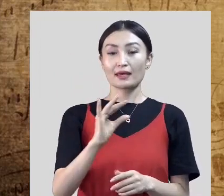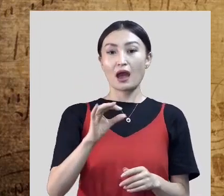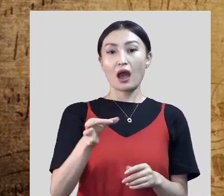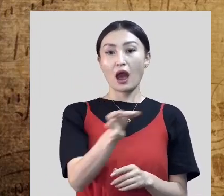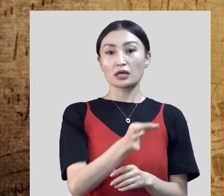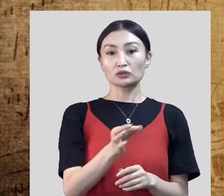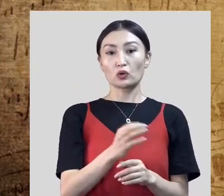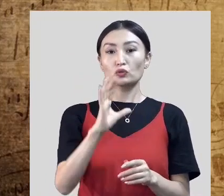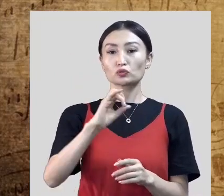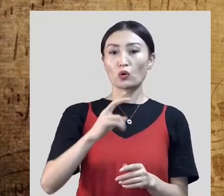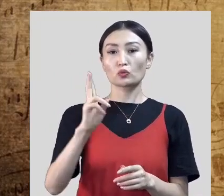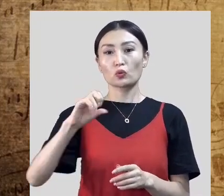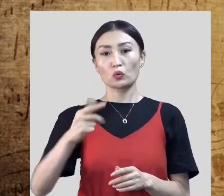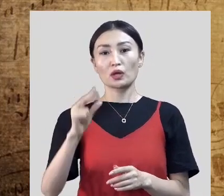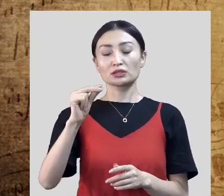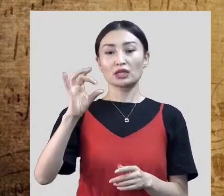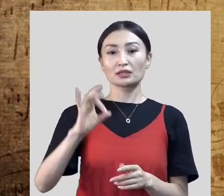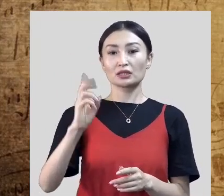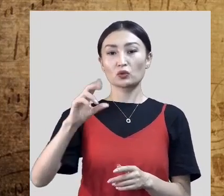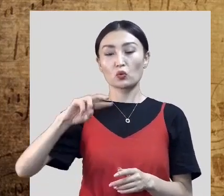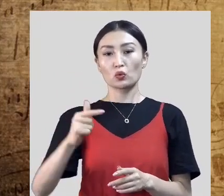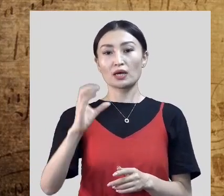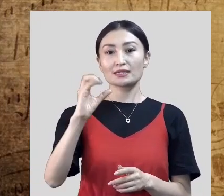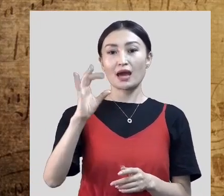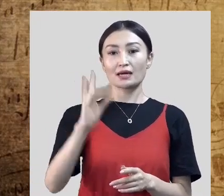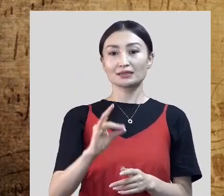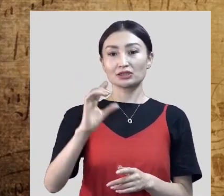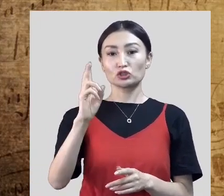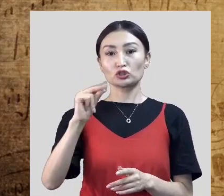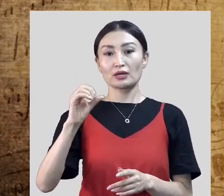красивые озера – Сонкуль, Чатыркуль, Сарычалек.